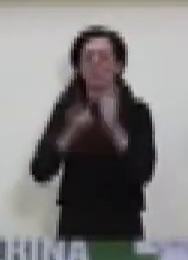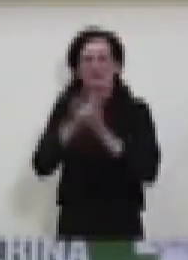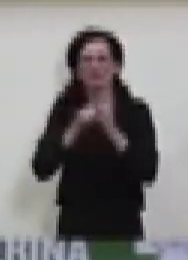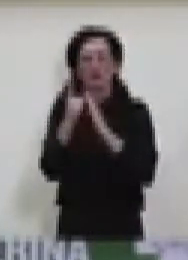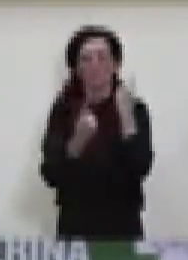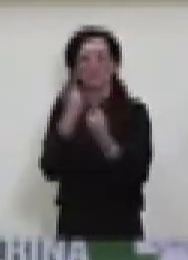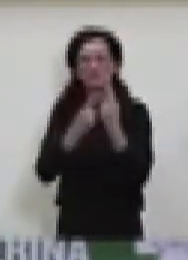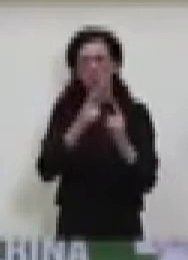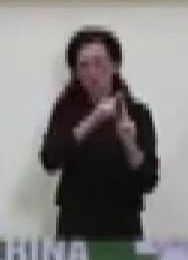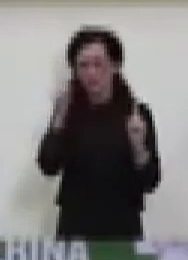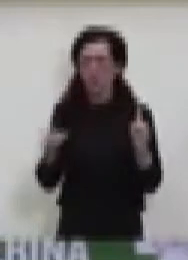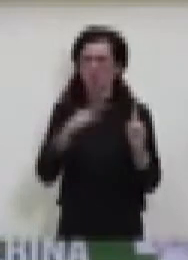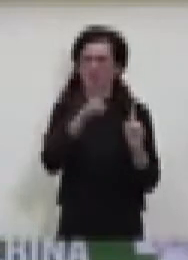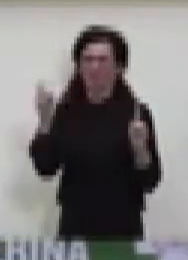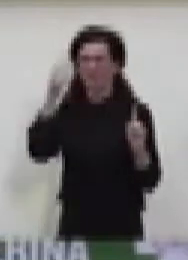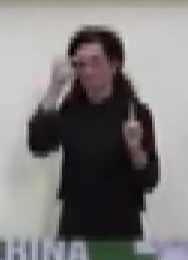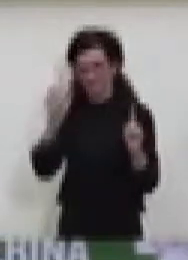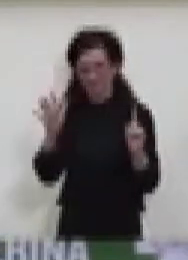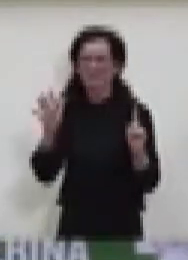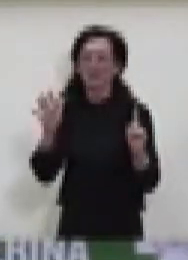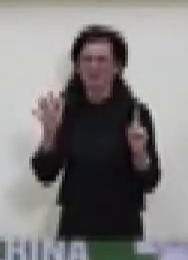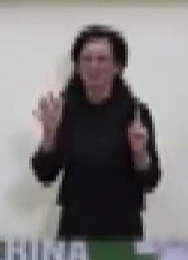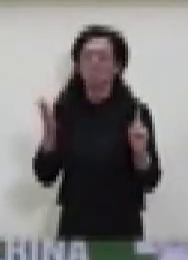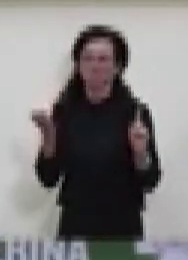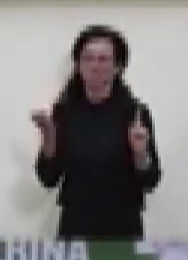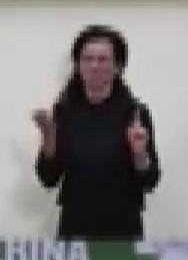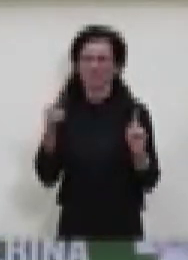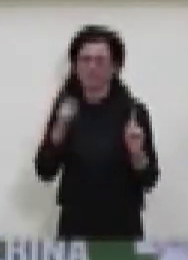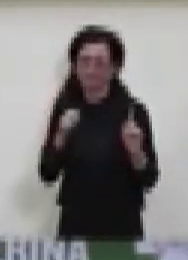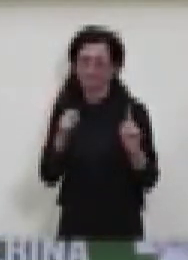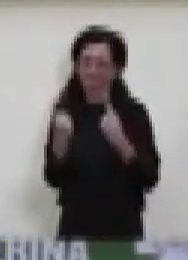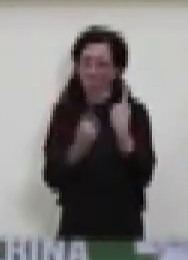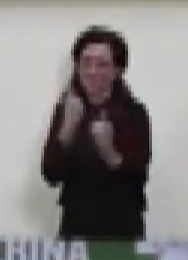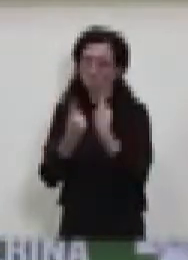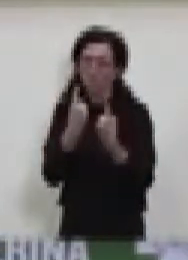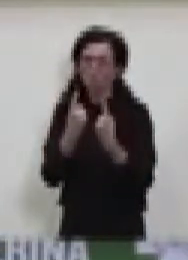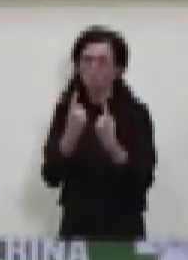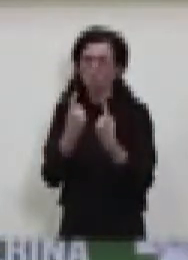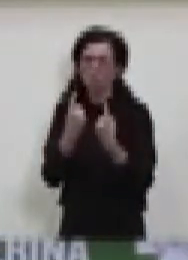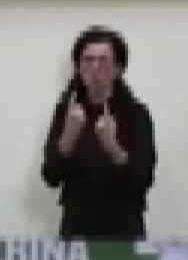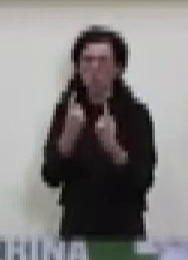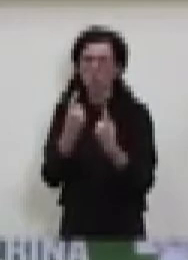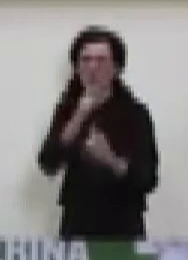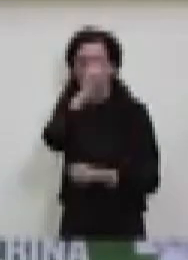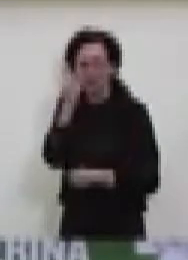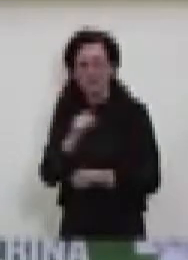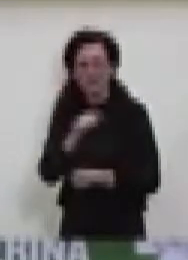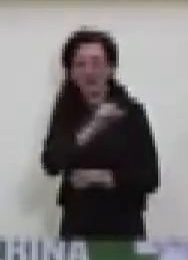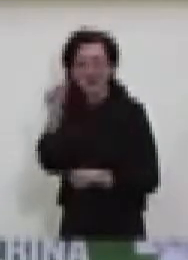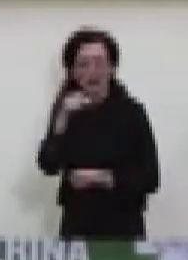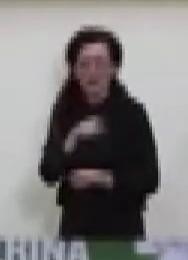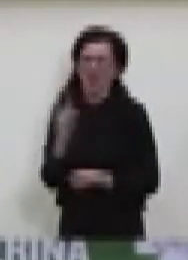sapete non è solo questo qua non è solo una situazione italiana ma è stata preceduta anzi l'italia